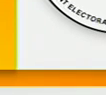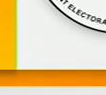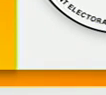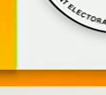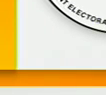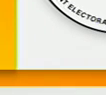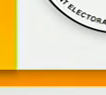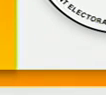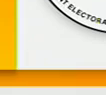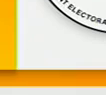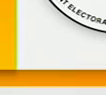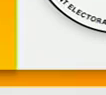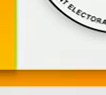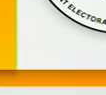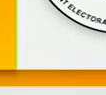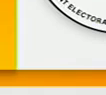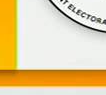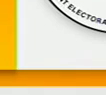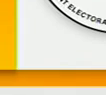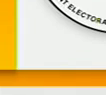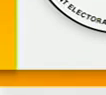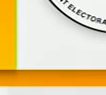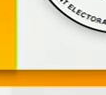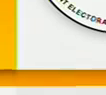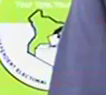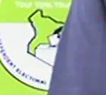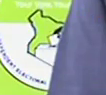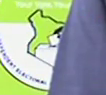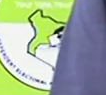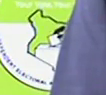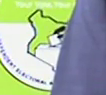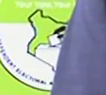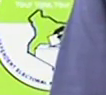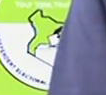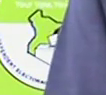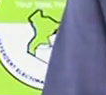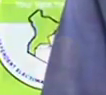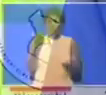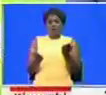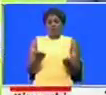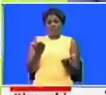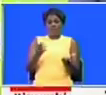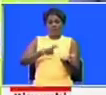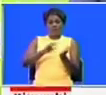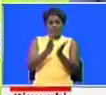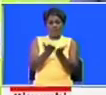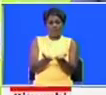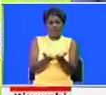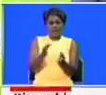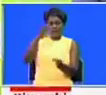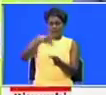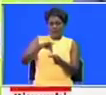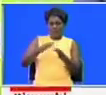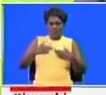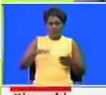743,000, 702,000 na 620,000 mtawalia. Comparatively, the register of voters has increased